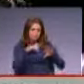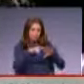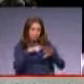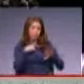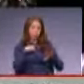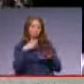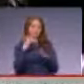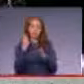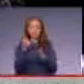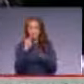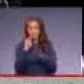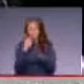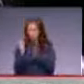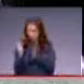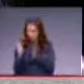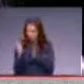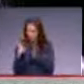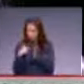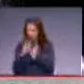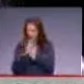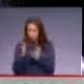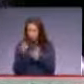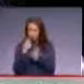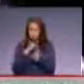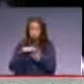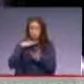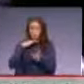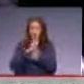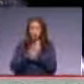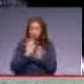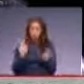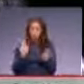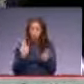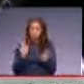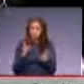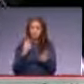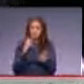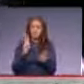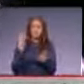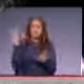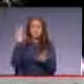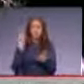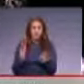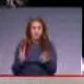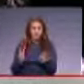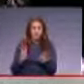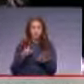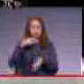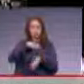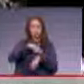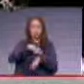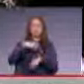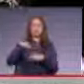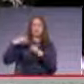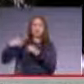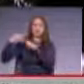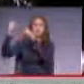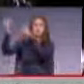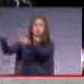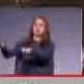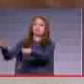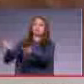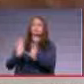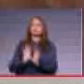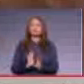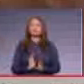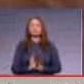كده، يكون عندي شوية أدوية خلاص أنا مش عايزاها، فيتامينات ده مستشفيات على طول. في ناس محتاجة